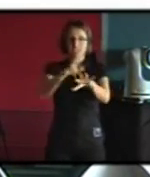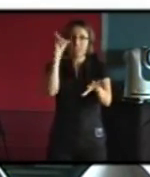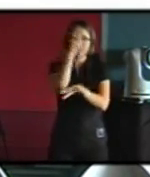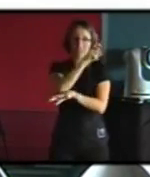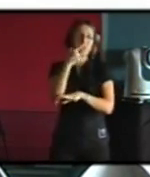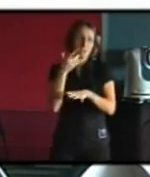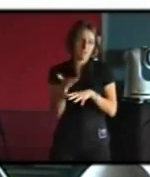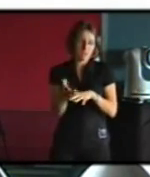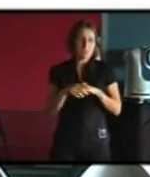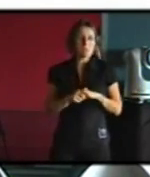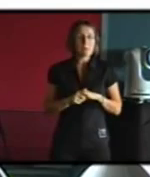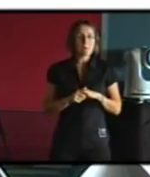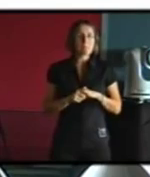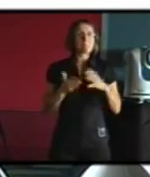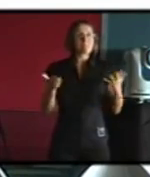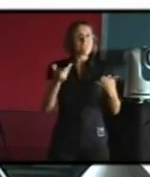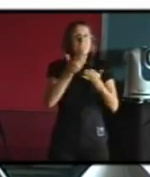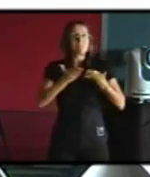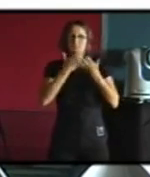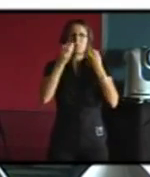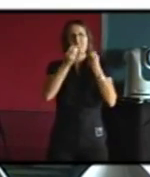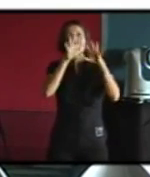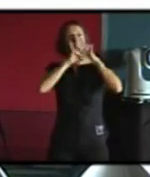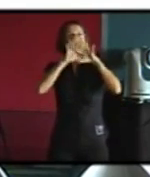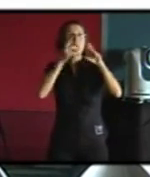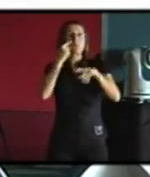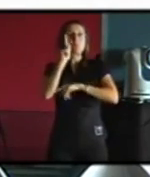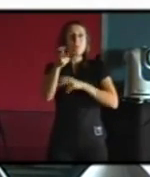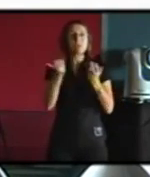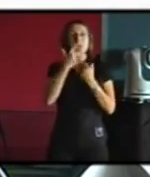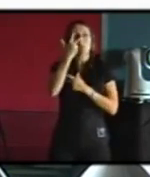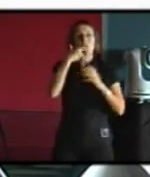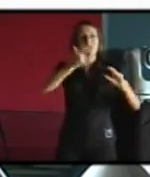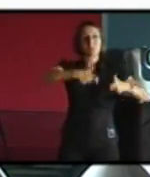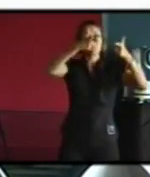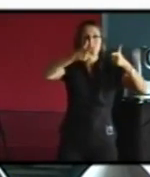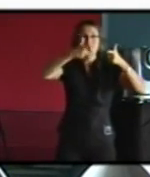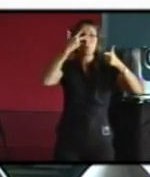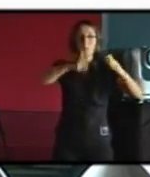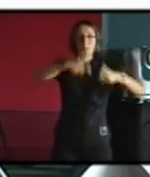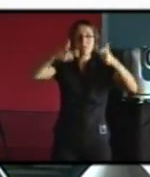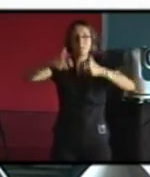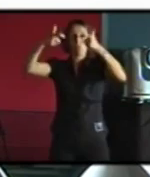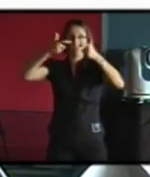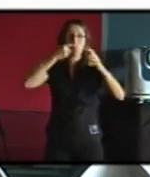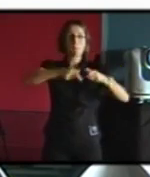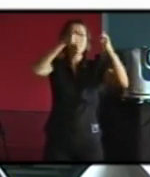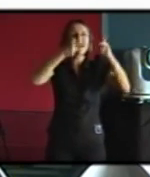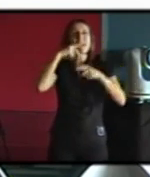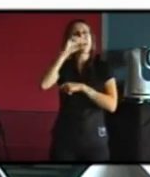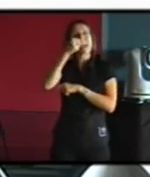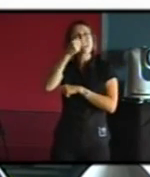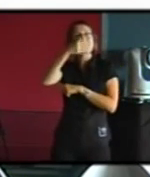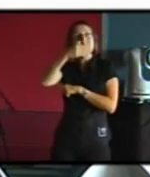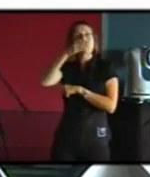Et notamment, on a travaillé sur une situation, on ne voit pas très bien ici, sur trois bâtiments, qui sont trois tours qui ont été construites par SOM, donc des bâtiments